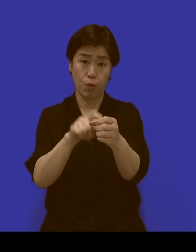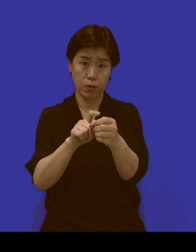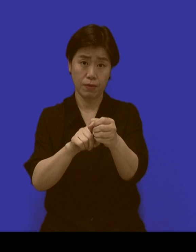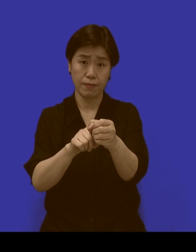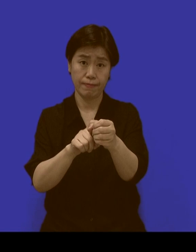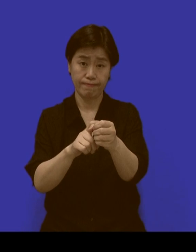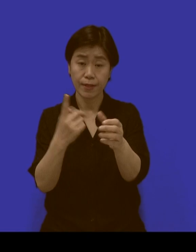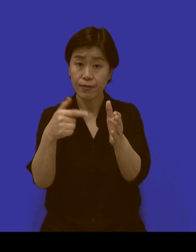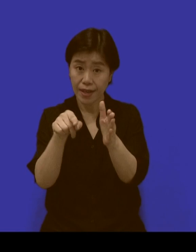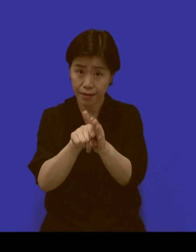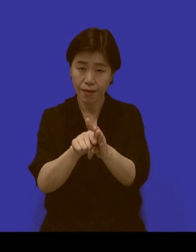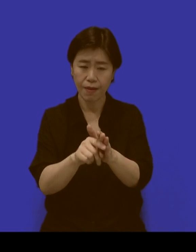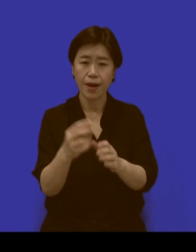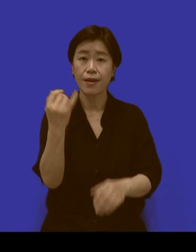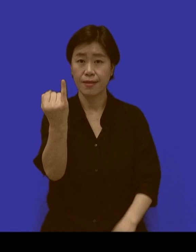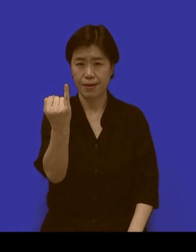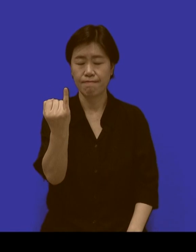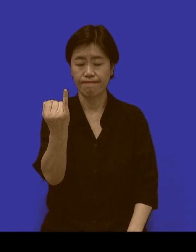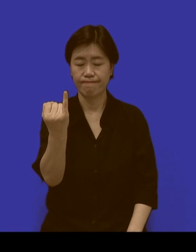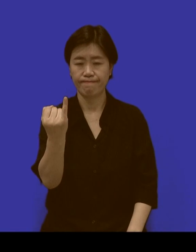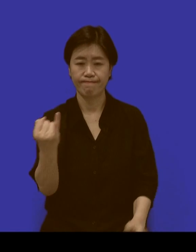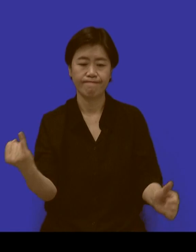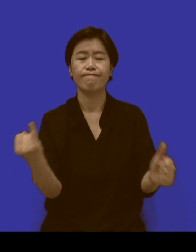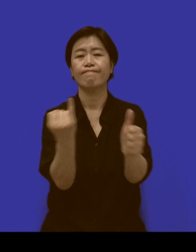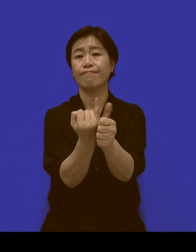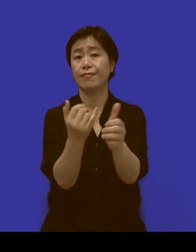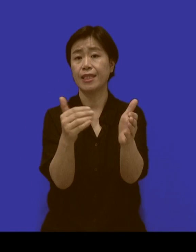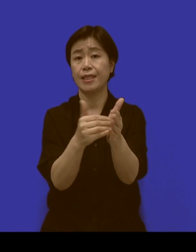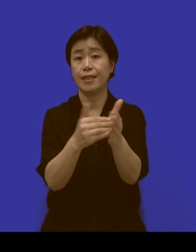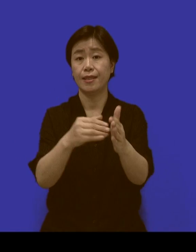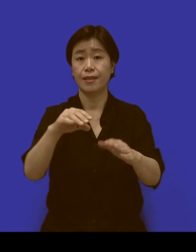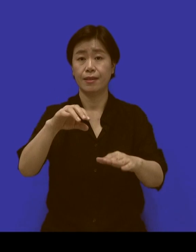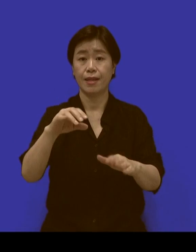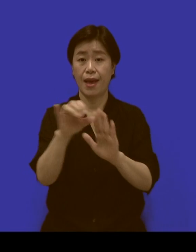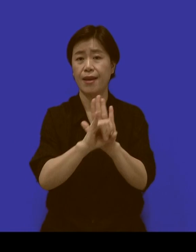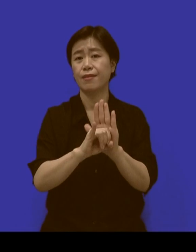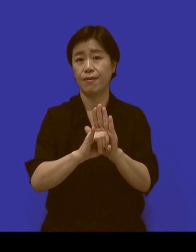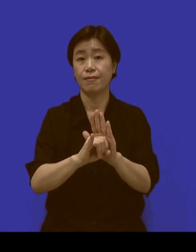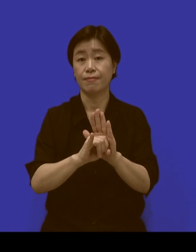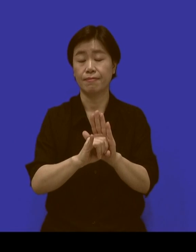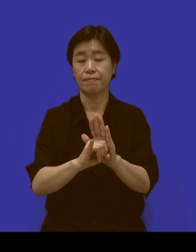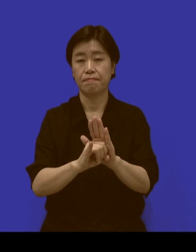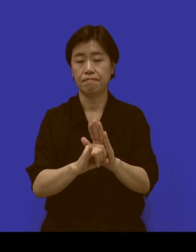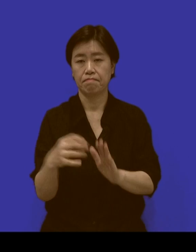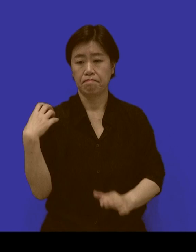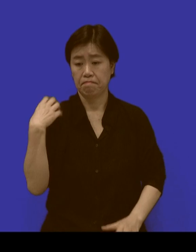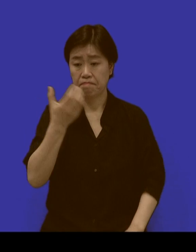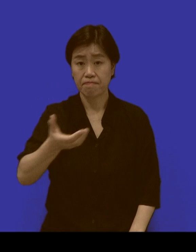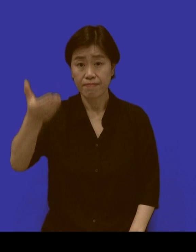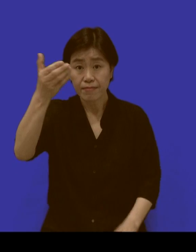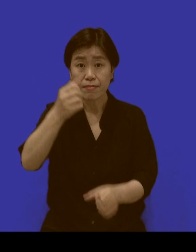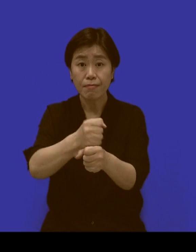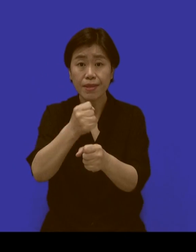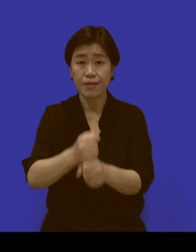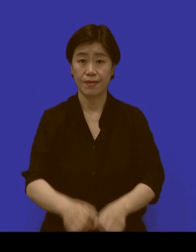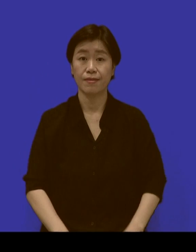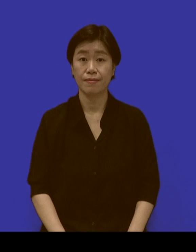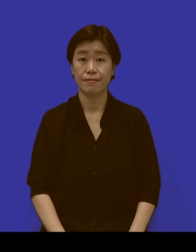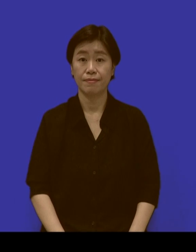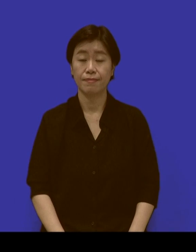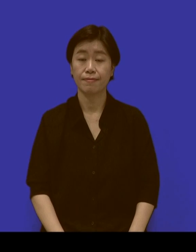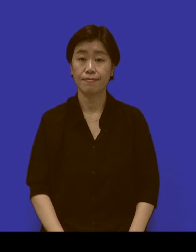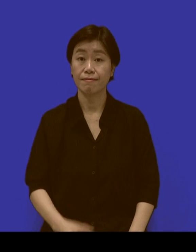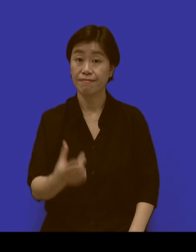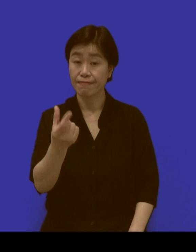이때 영어로는 defining moment라고 하는데 그 결정적인 순간들이 하나님이 이런 사인들을 주실